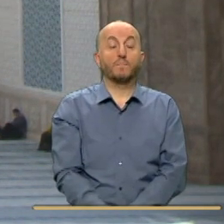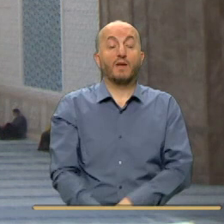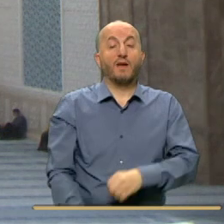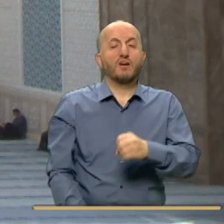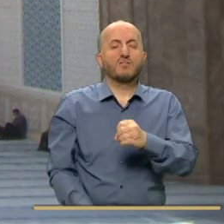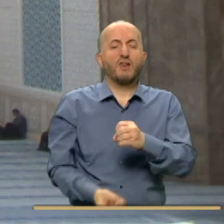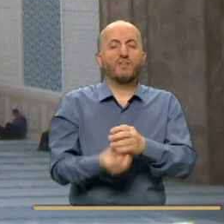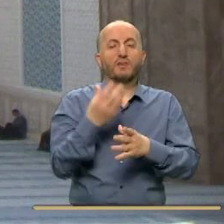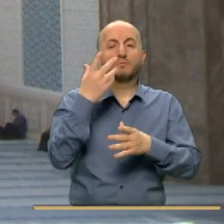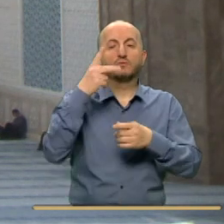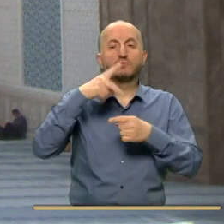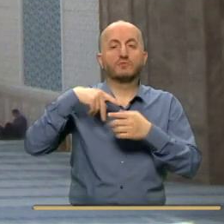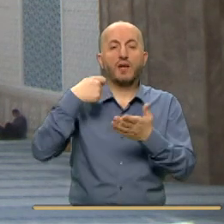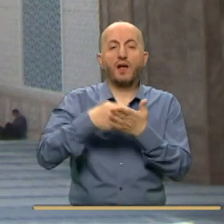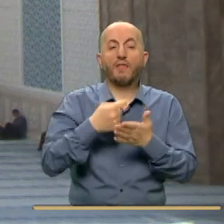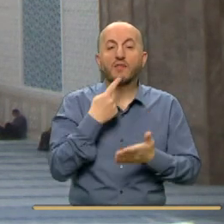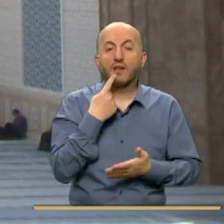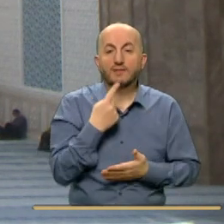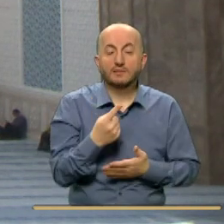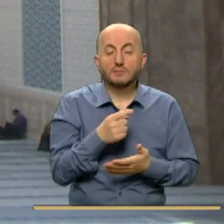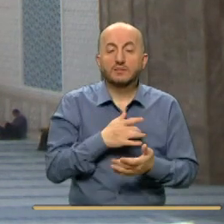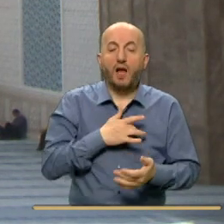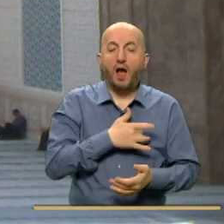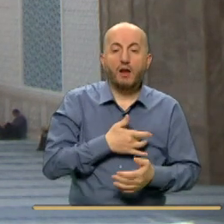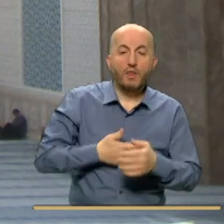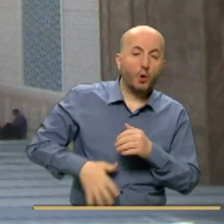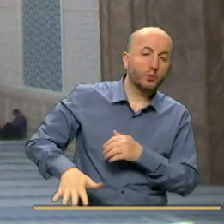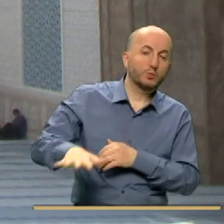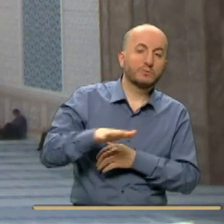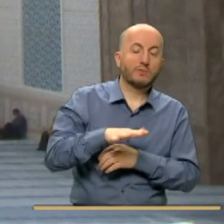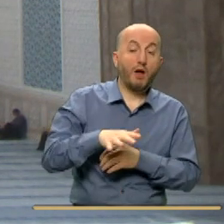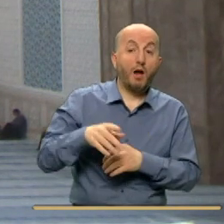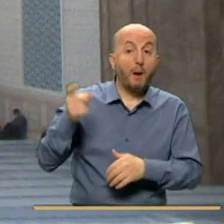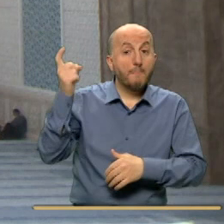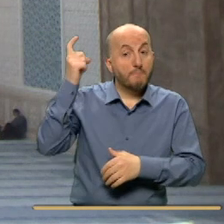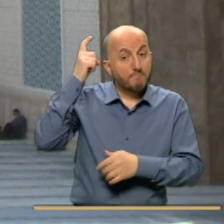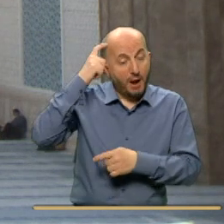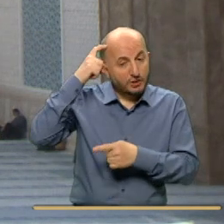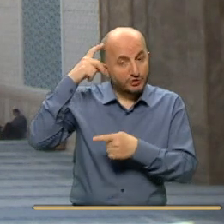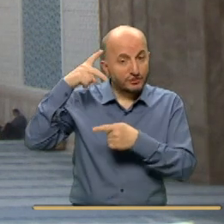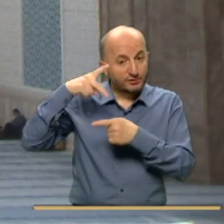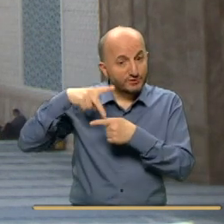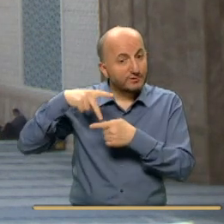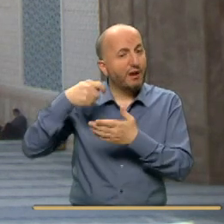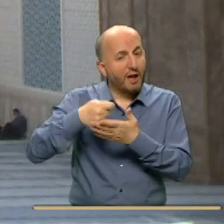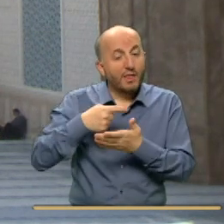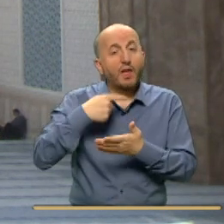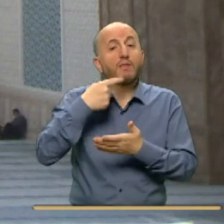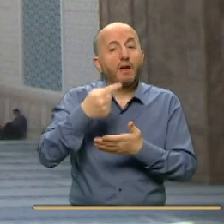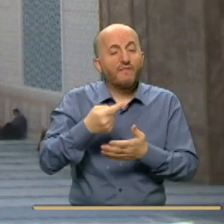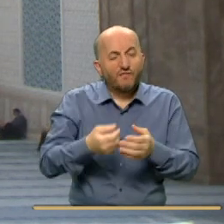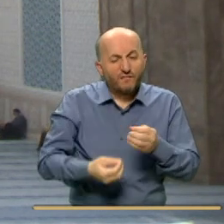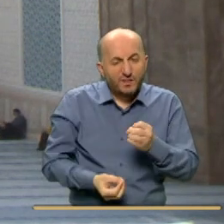Yaratılış zekatı dediğimiz, Anadolu'da baş zekatı diye de tarif ederler.